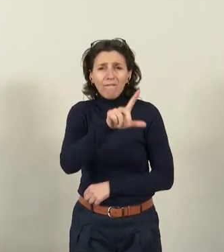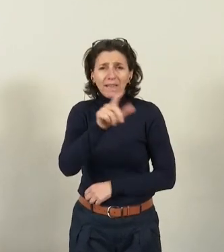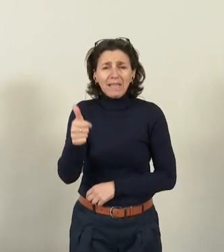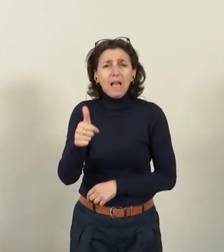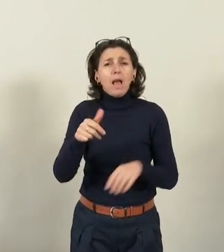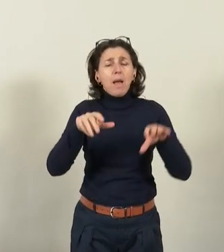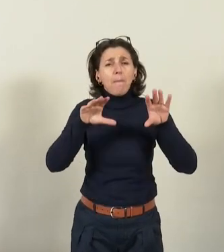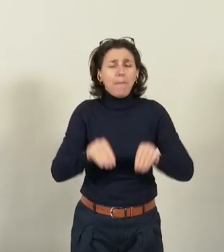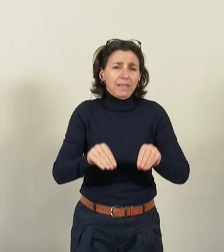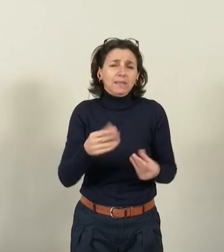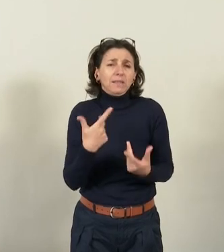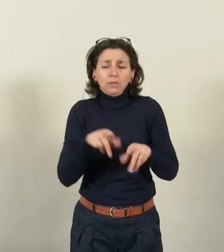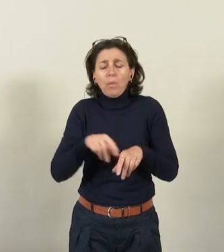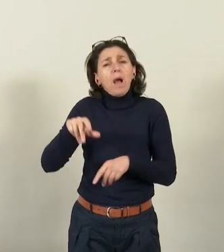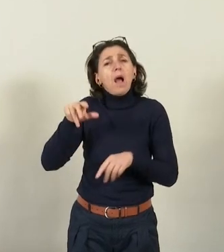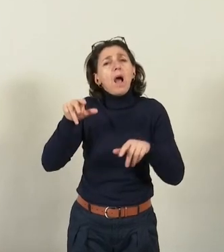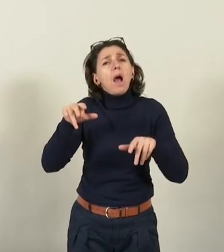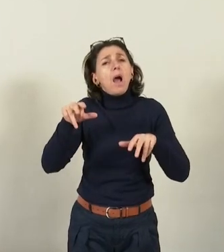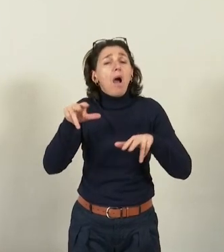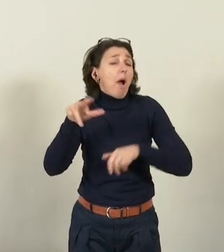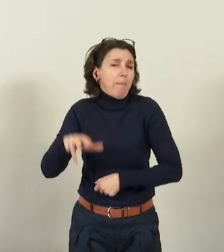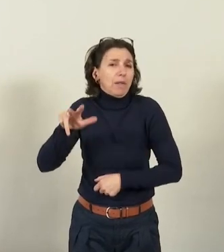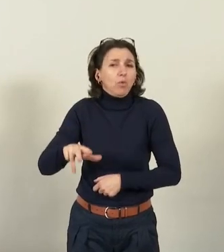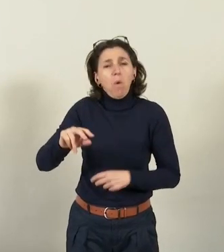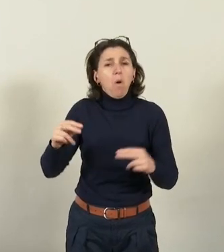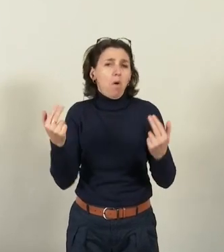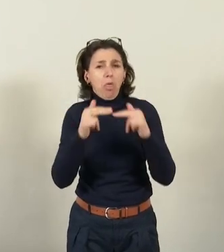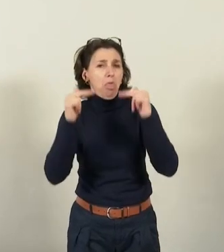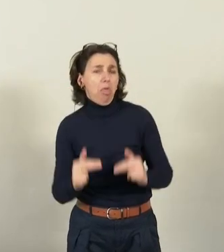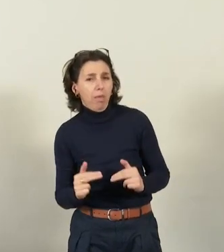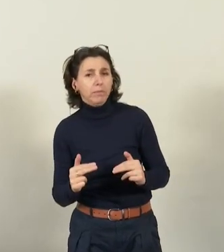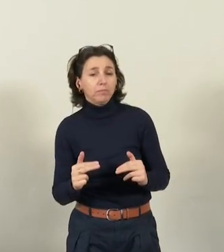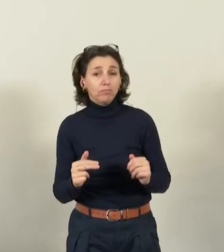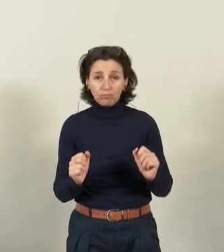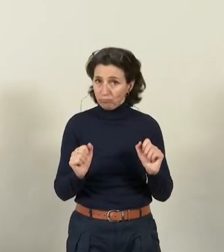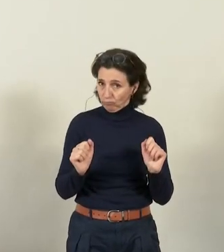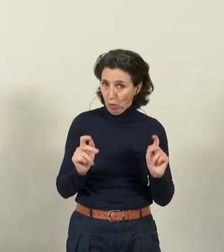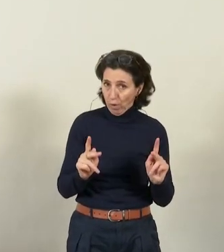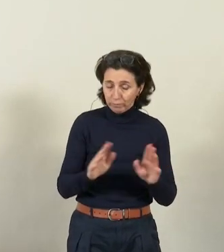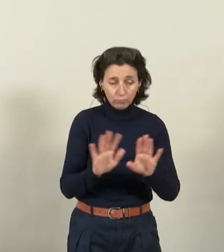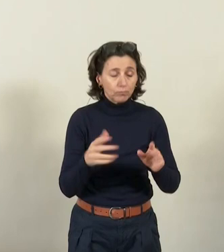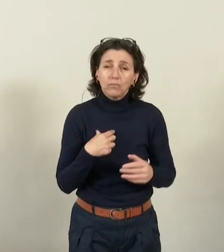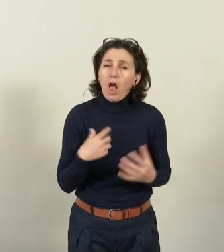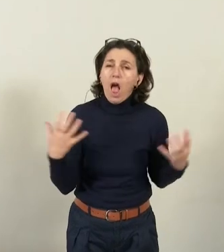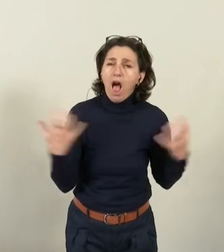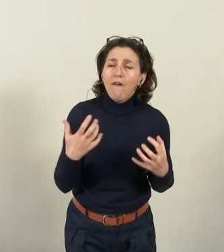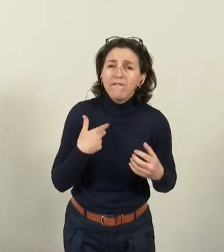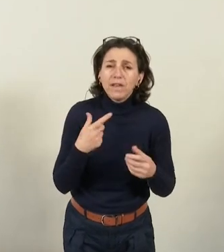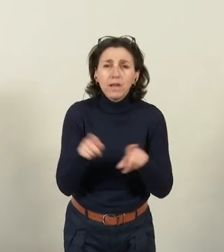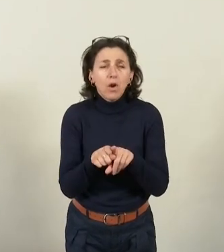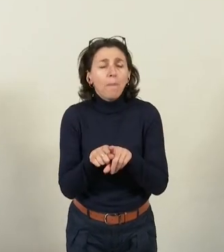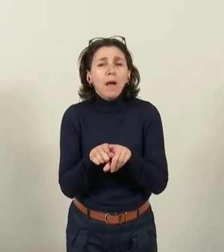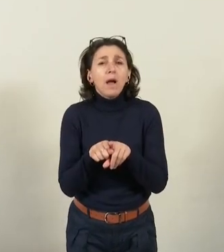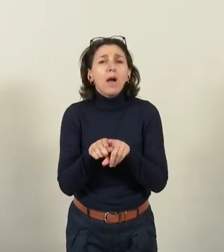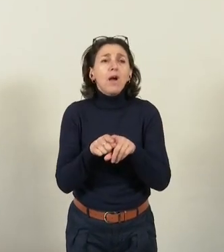potentiellement indigne moi j'aimerais que vous me disiez plutôt à combien évaluez-vous le